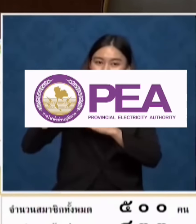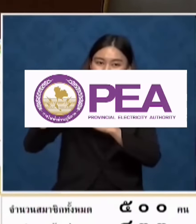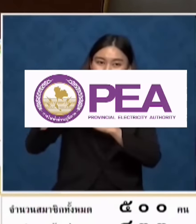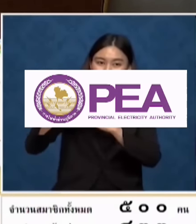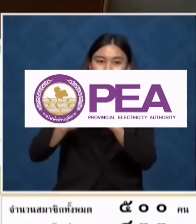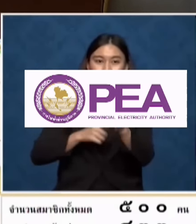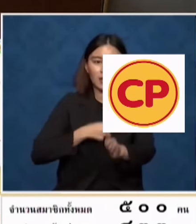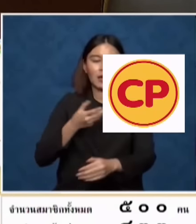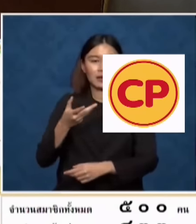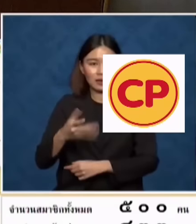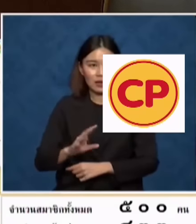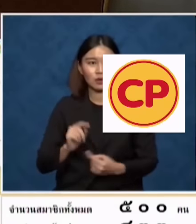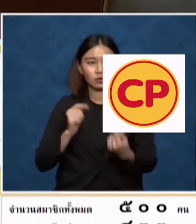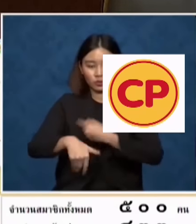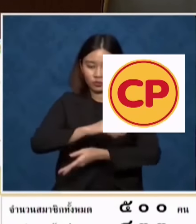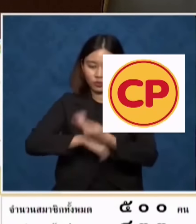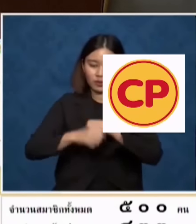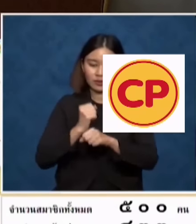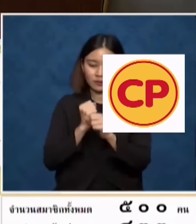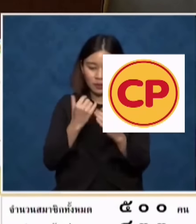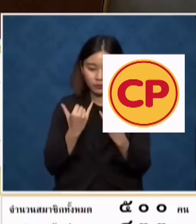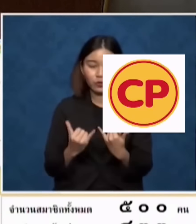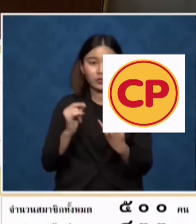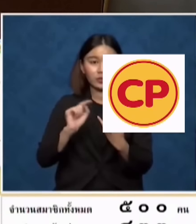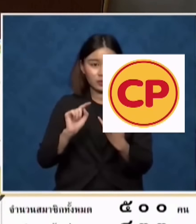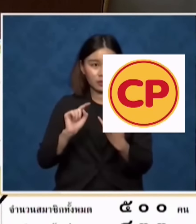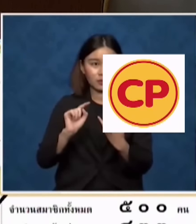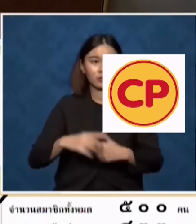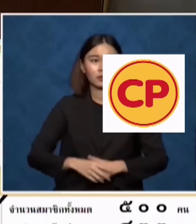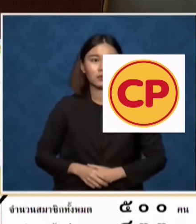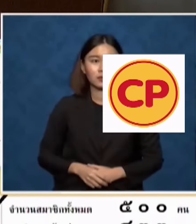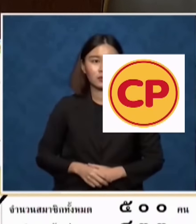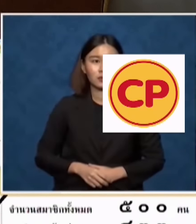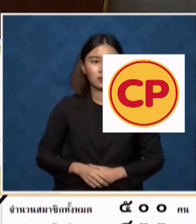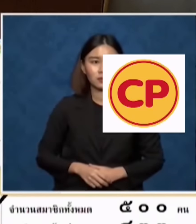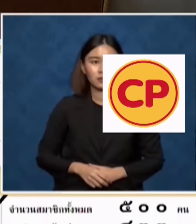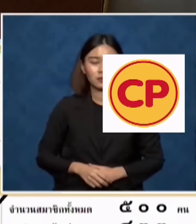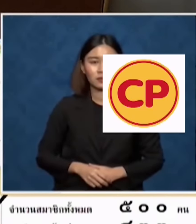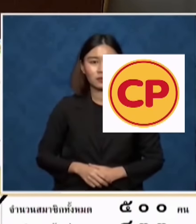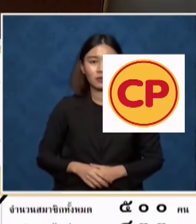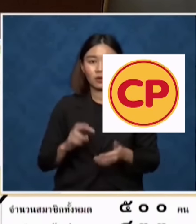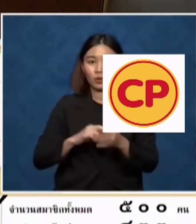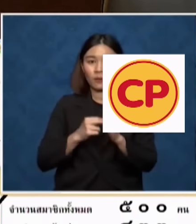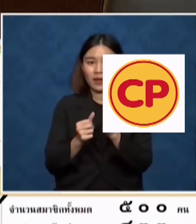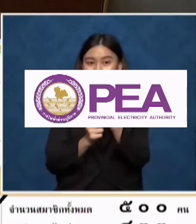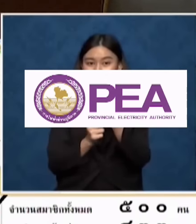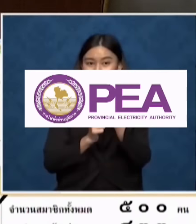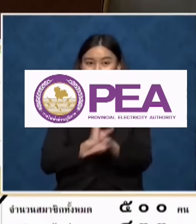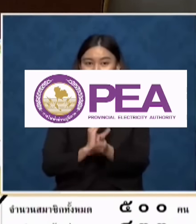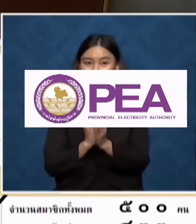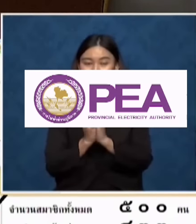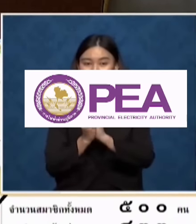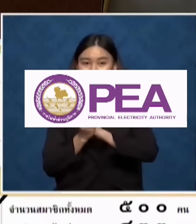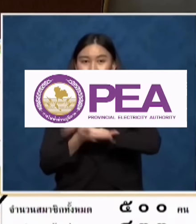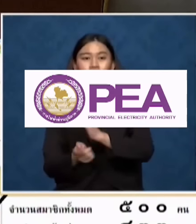นะครับก็ถือว่าที่เราปฏิบัติกันอยู่ทุกวันนี้นะครับก็คือมันเป็นการปรับตัวที่ยาวนาน